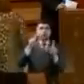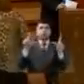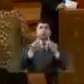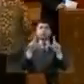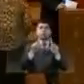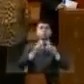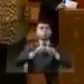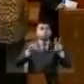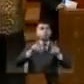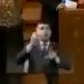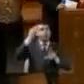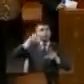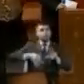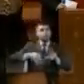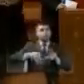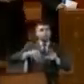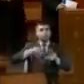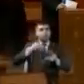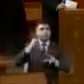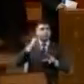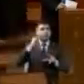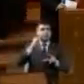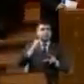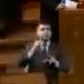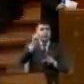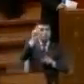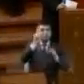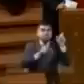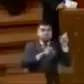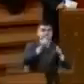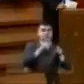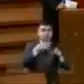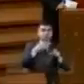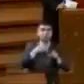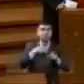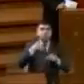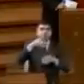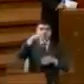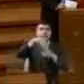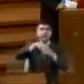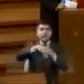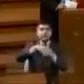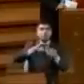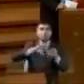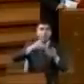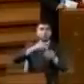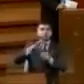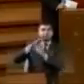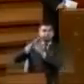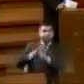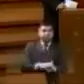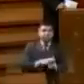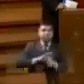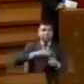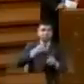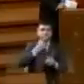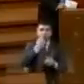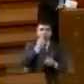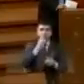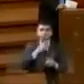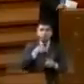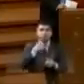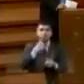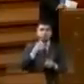ان يسجل التاريخ على هذه القبه ان فريقا معارضا ضغط واستعمل الوسائل الرقابيه من اجل ان